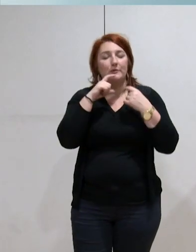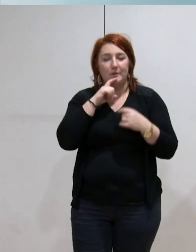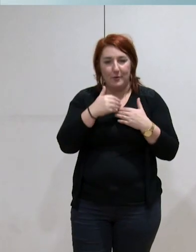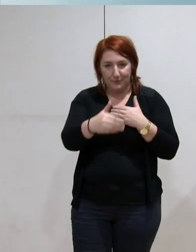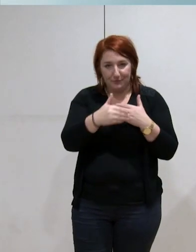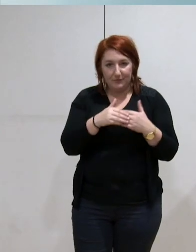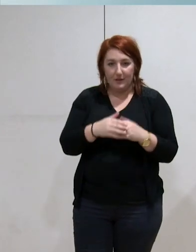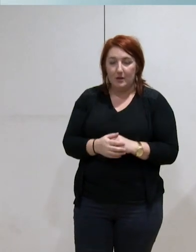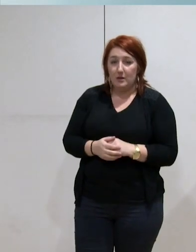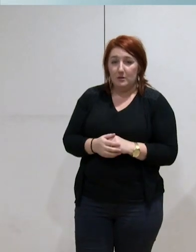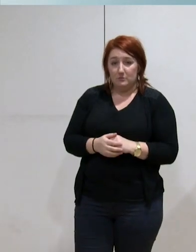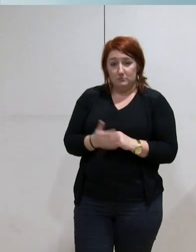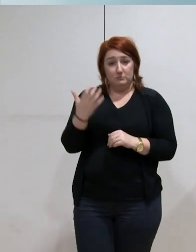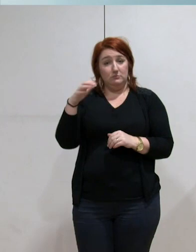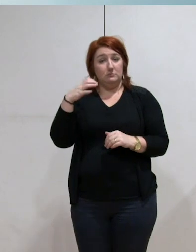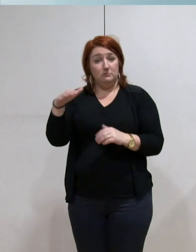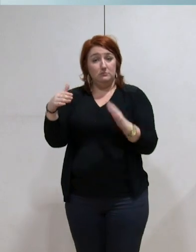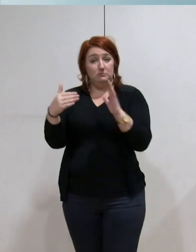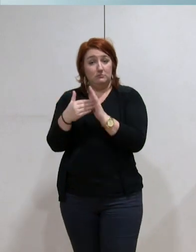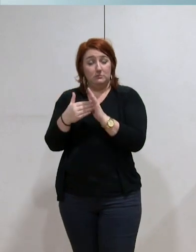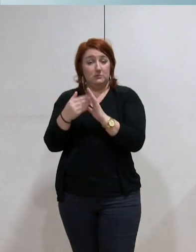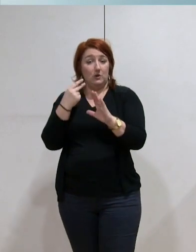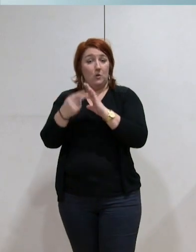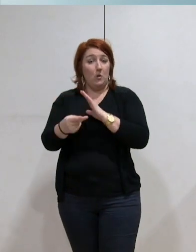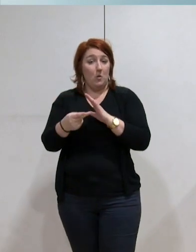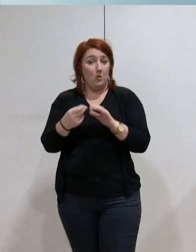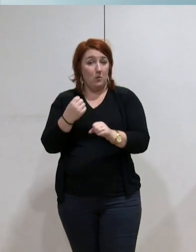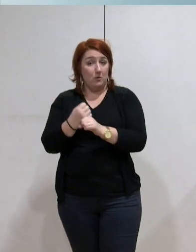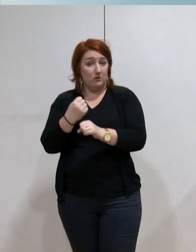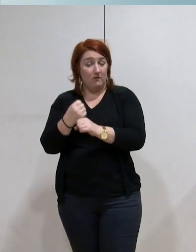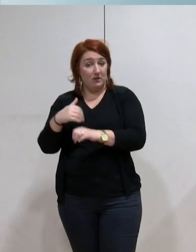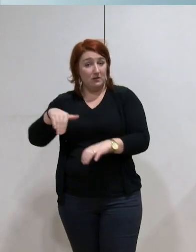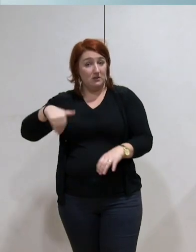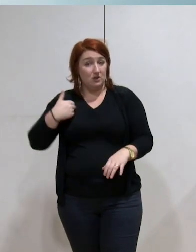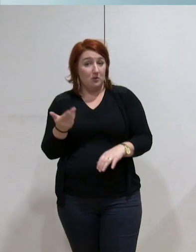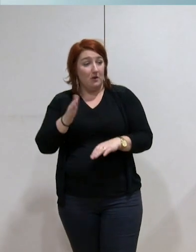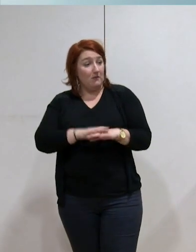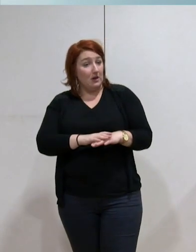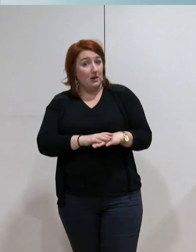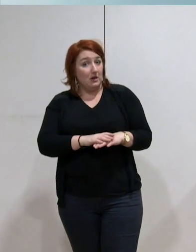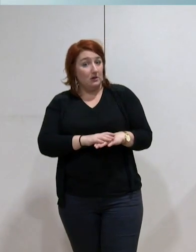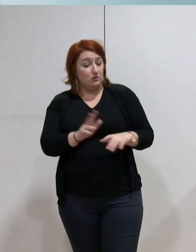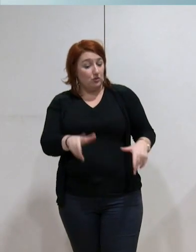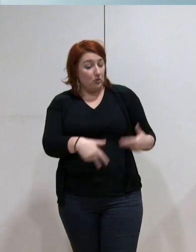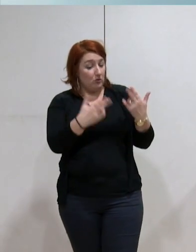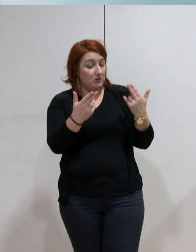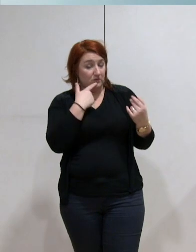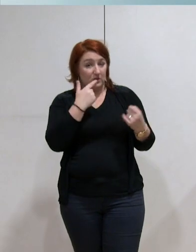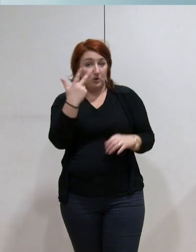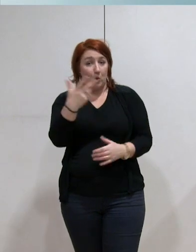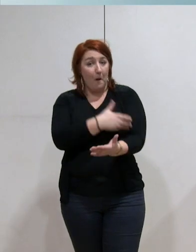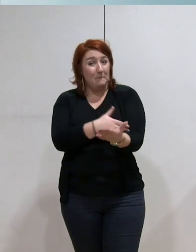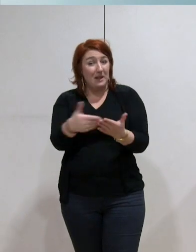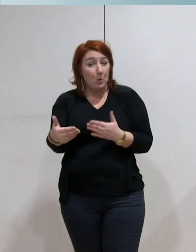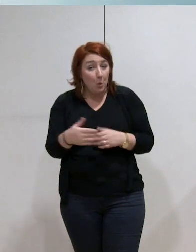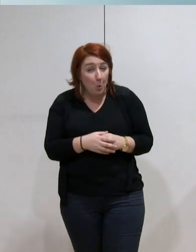500000 € sur le mandat c'est 3 millions on pourrait en discuterm